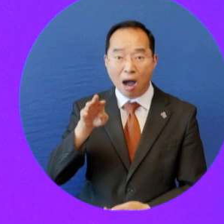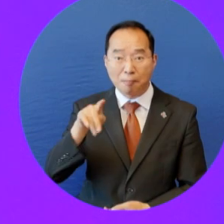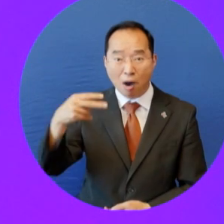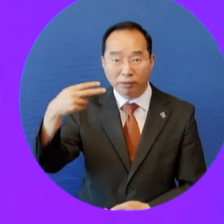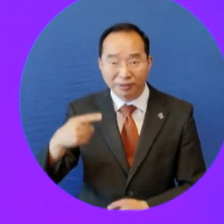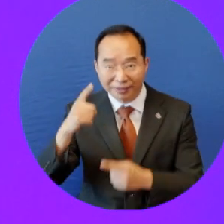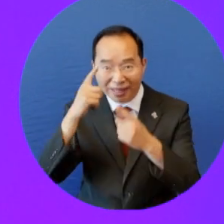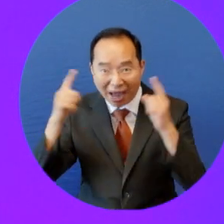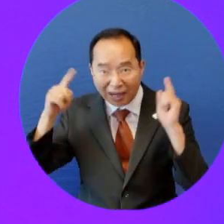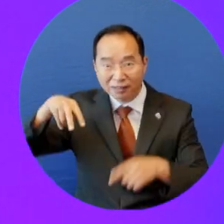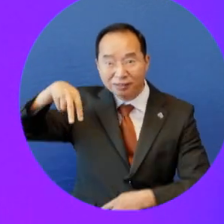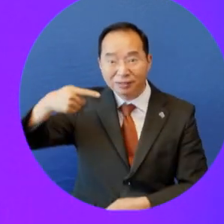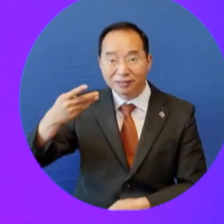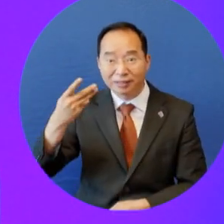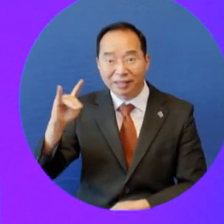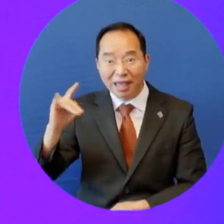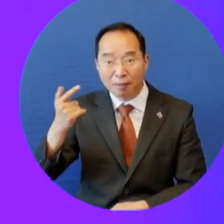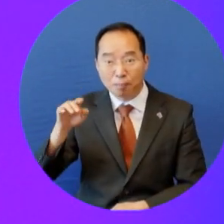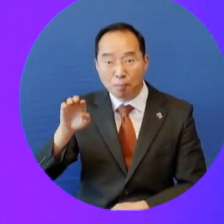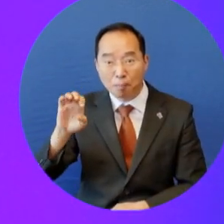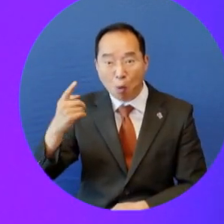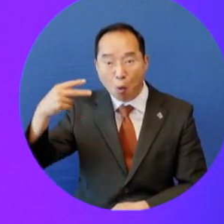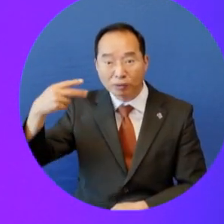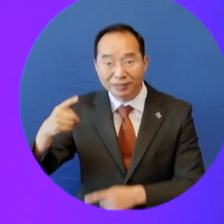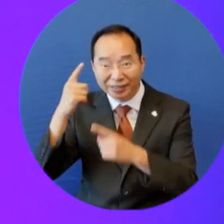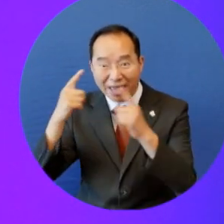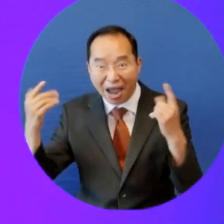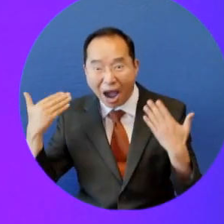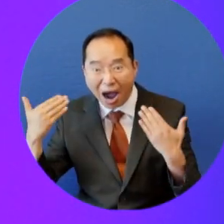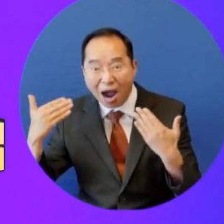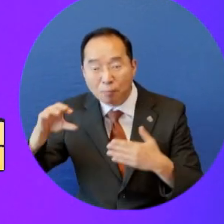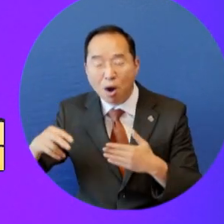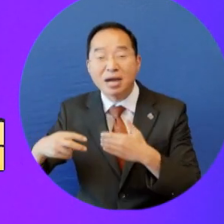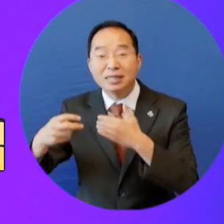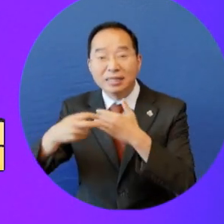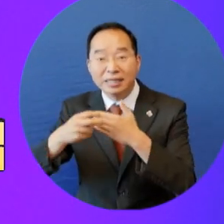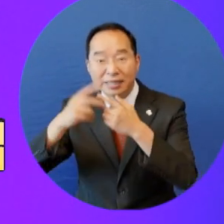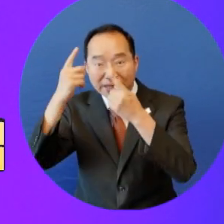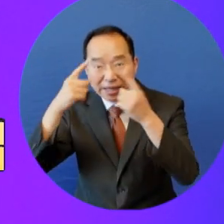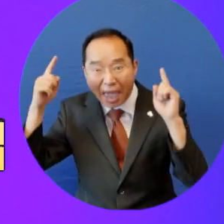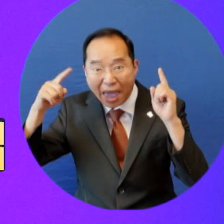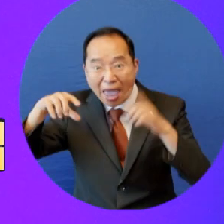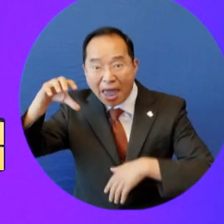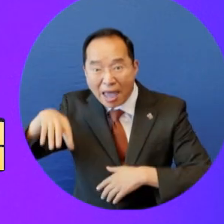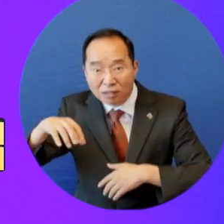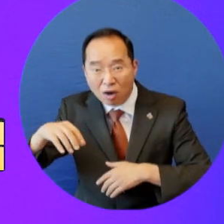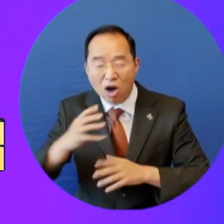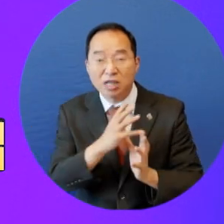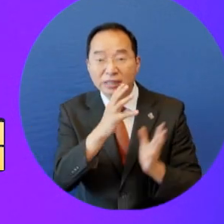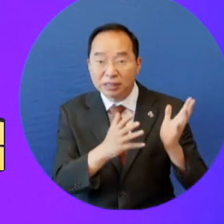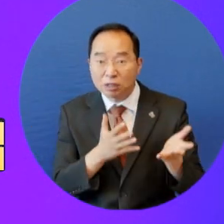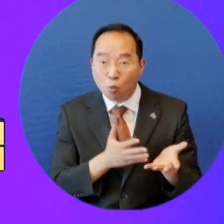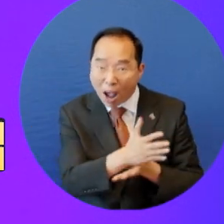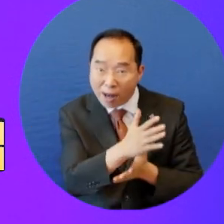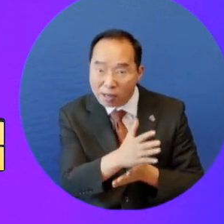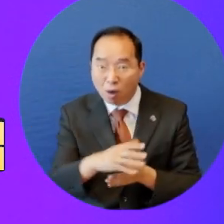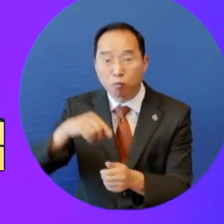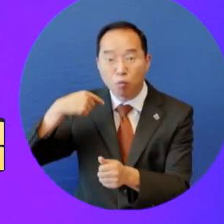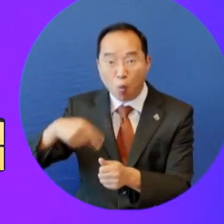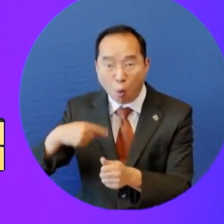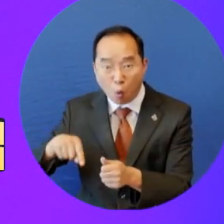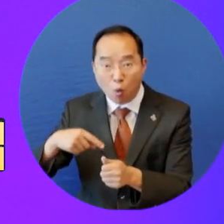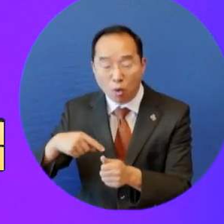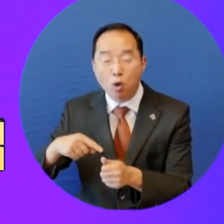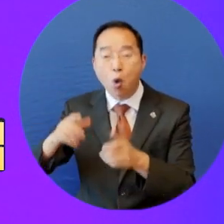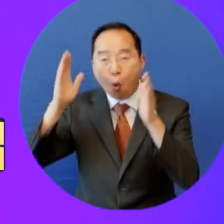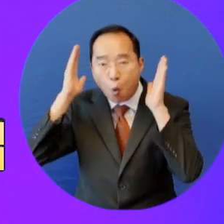밖에도 하버드 대학과 스탠포드 대학에서는 의대에서 먹거리에 관련된 쿠킹 클래스를 정규 의대